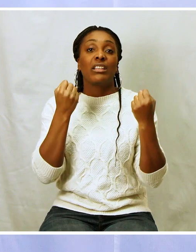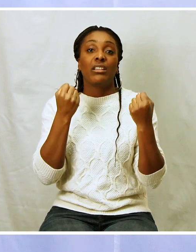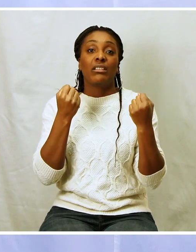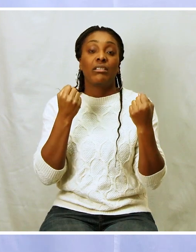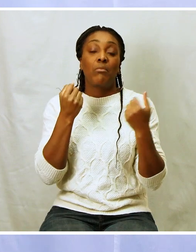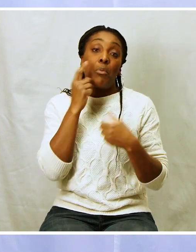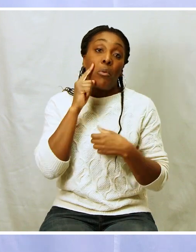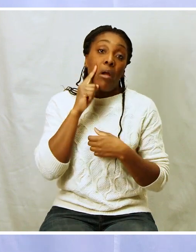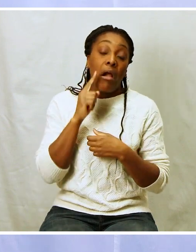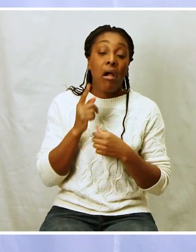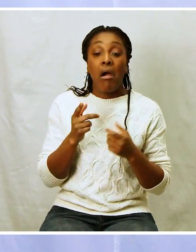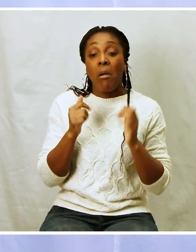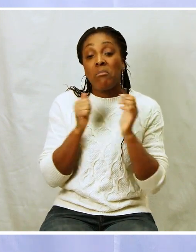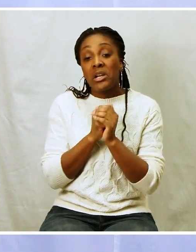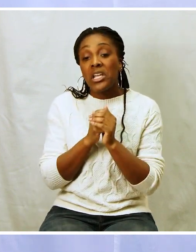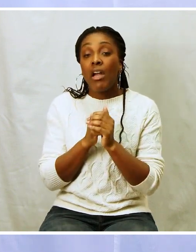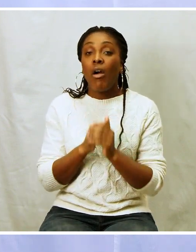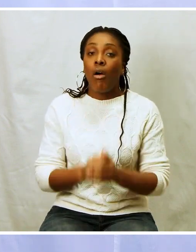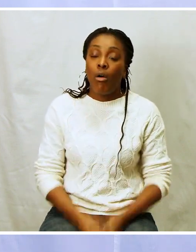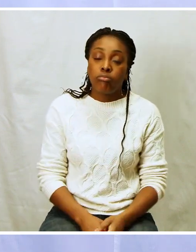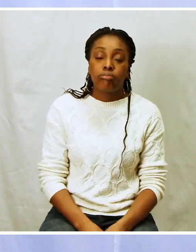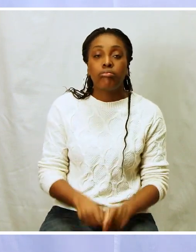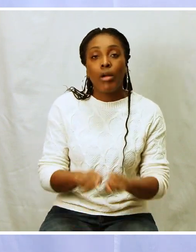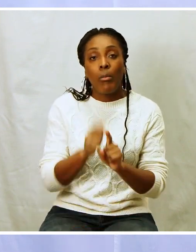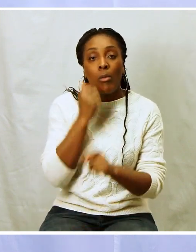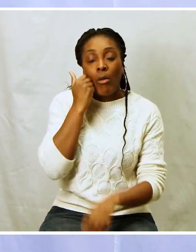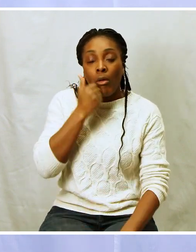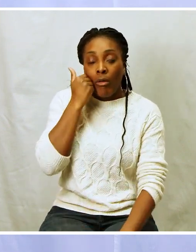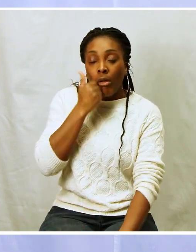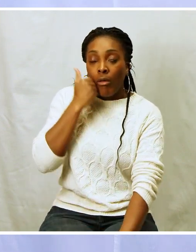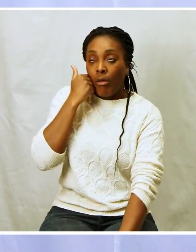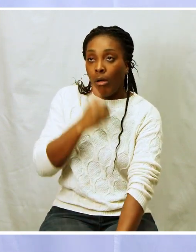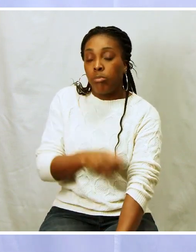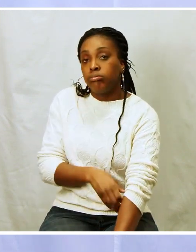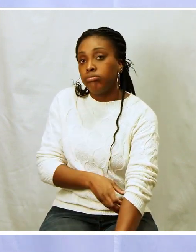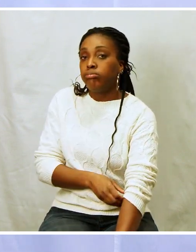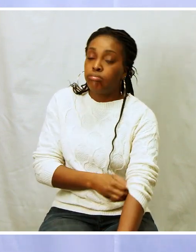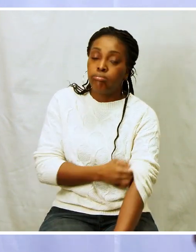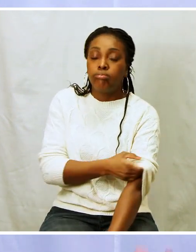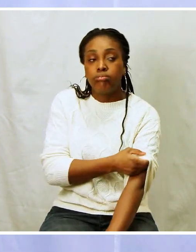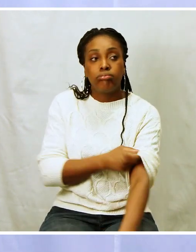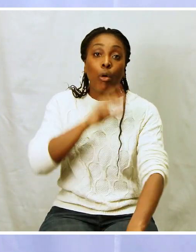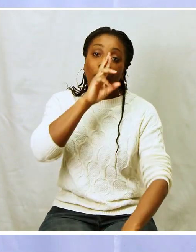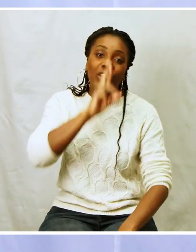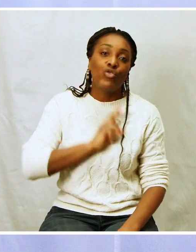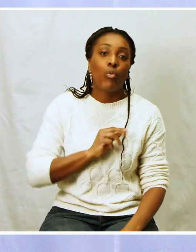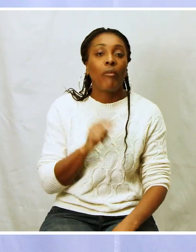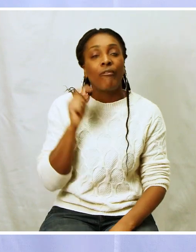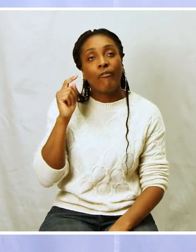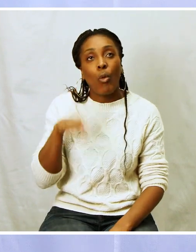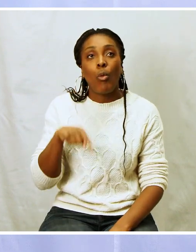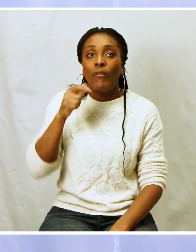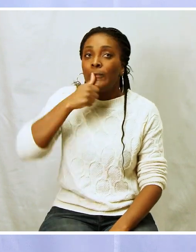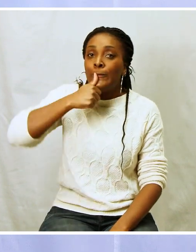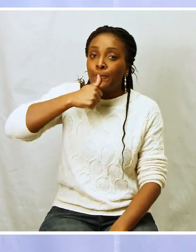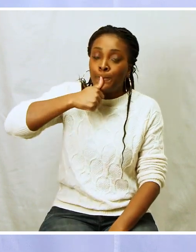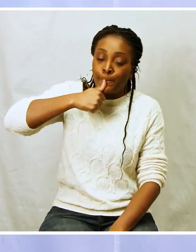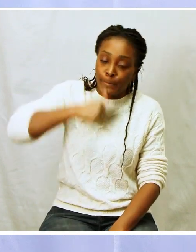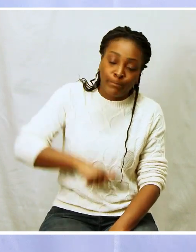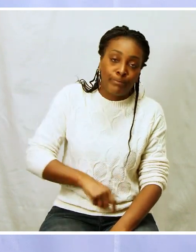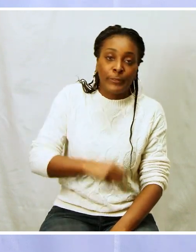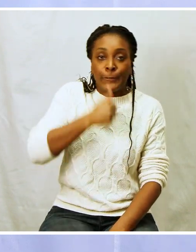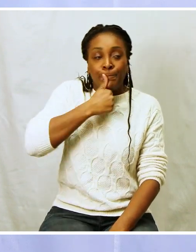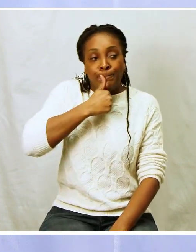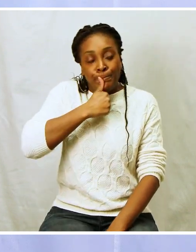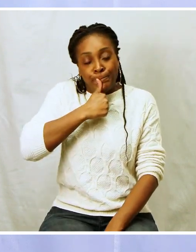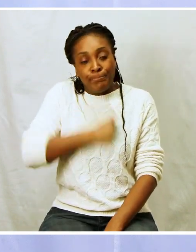de prière un moment douloureux, excuse-moi l'expression, mais douloureux dans le sens religieux du terme. Quand on est dans une religiosité à dire